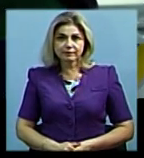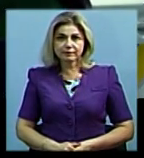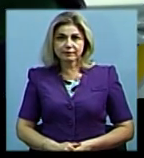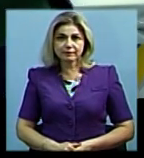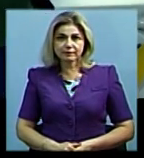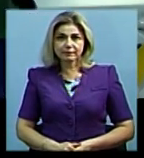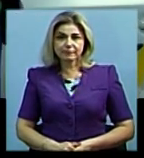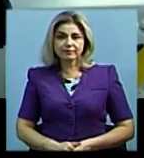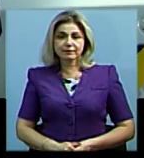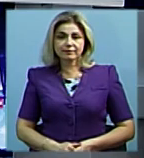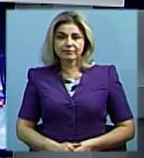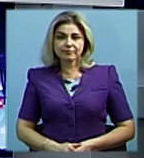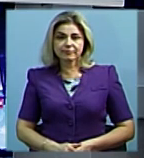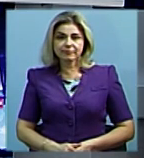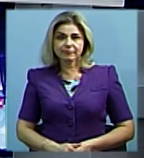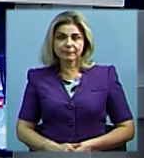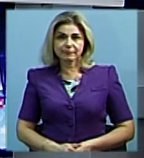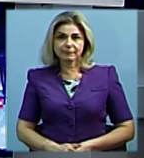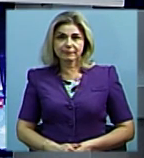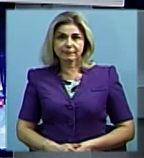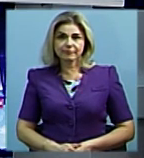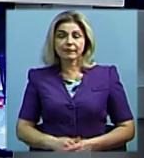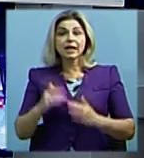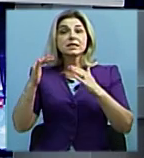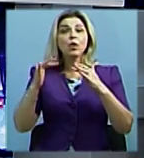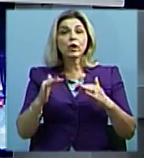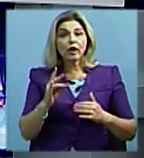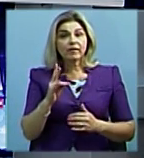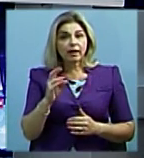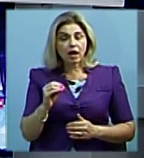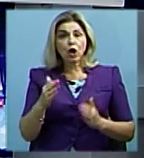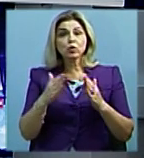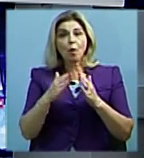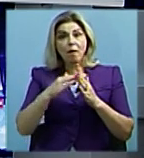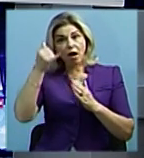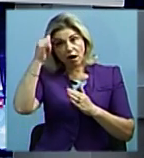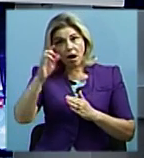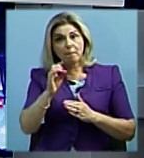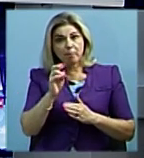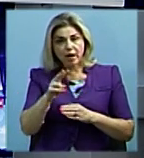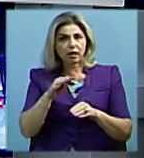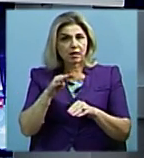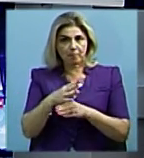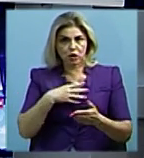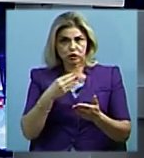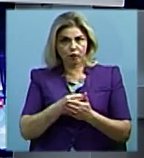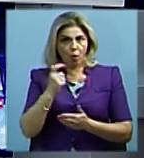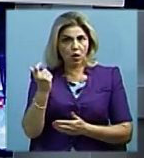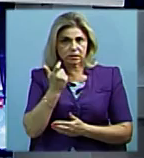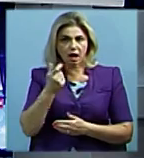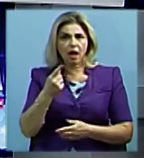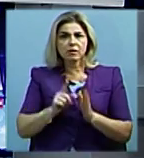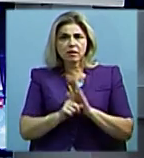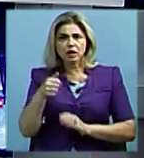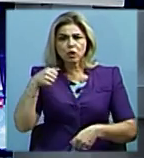новини Миколаївщини. У Снігурівці домашній бик напав на своїх хазяїв, почав топтати їх та